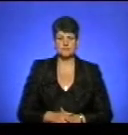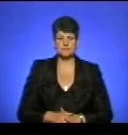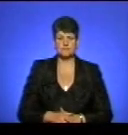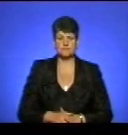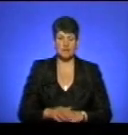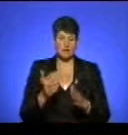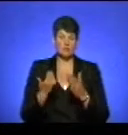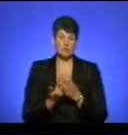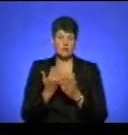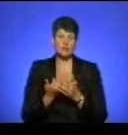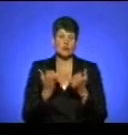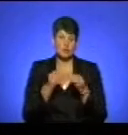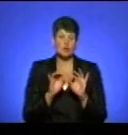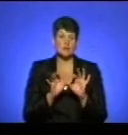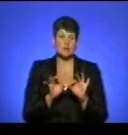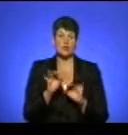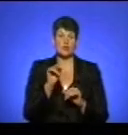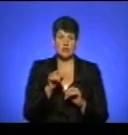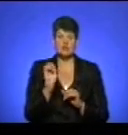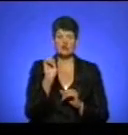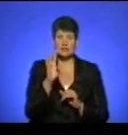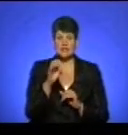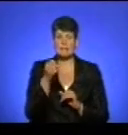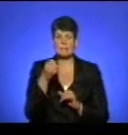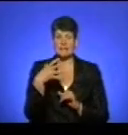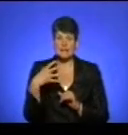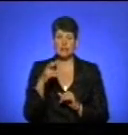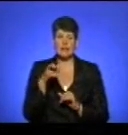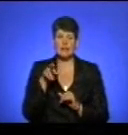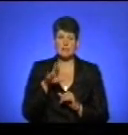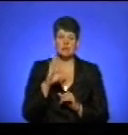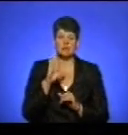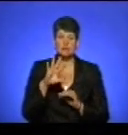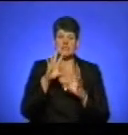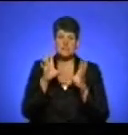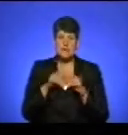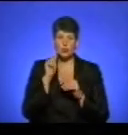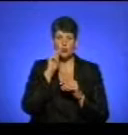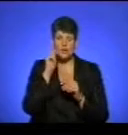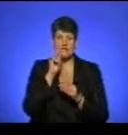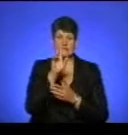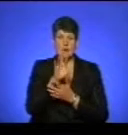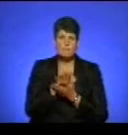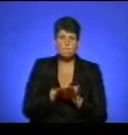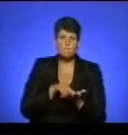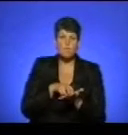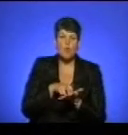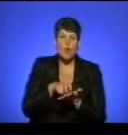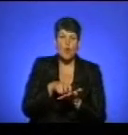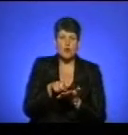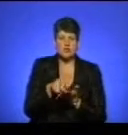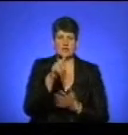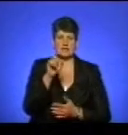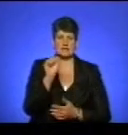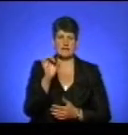І у випуску сьогодні ми розповімо про те, що 14-15 липня відбудеться загальноукраїнська проща до Марійського духовного центру